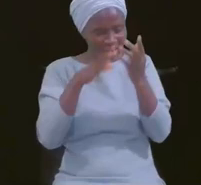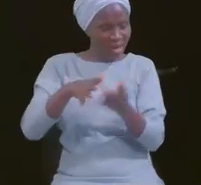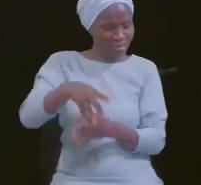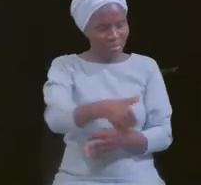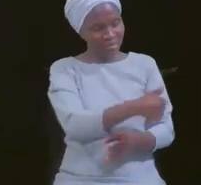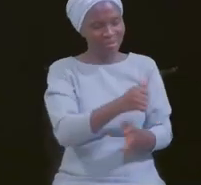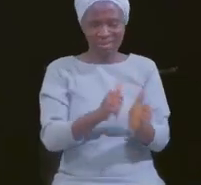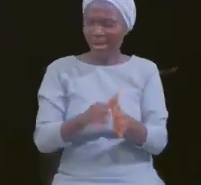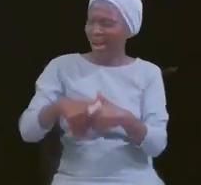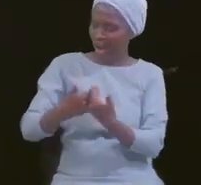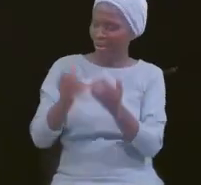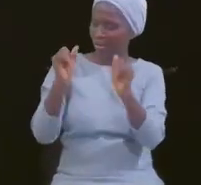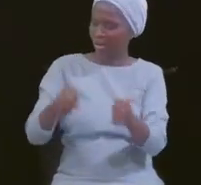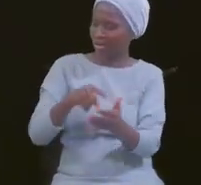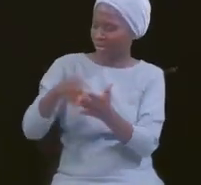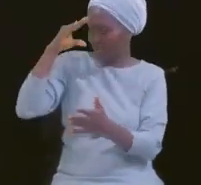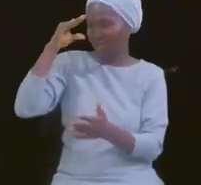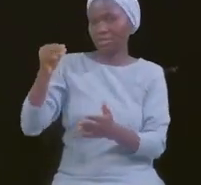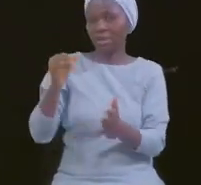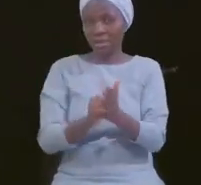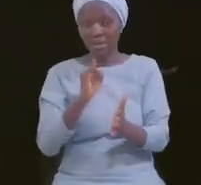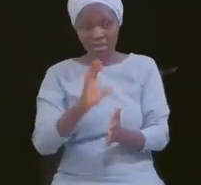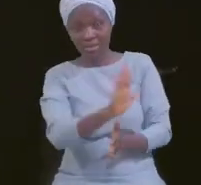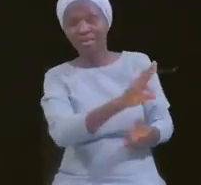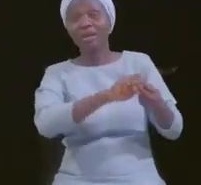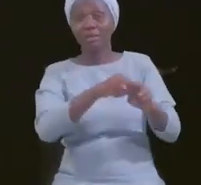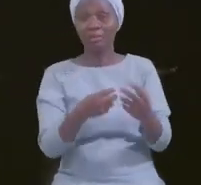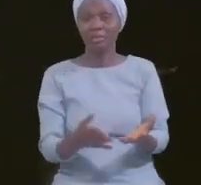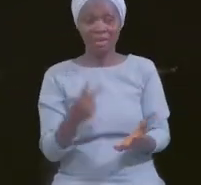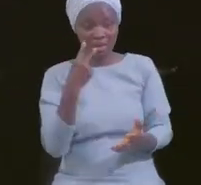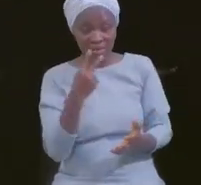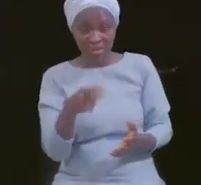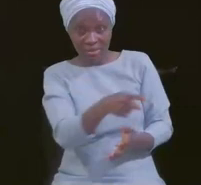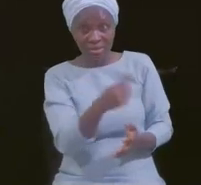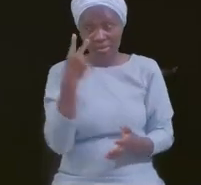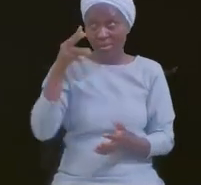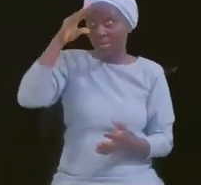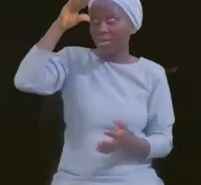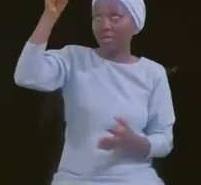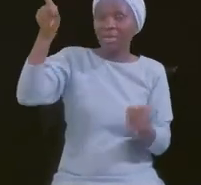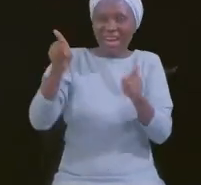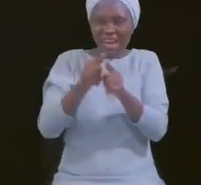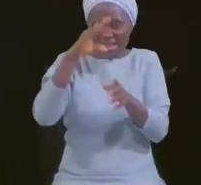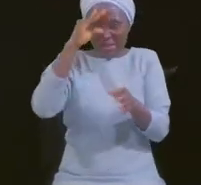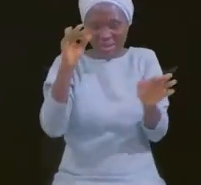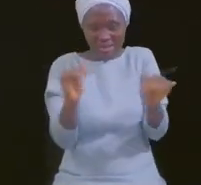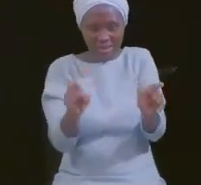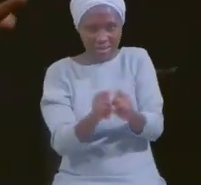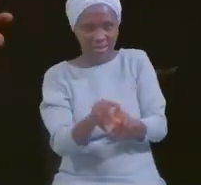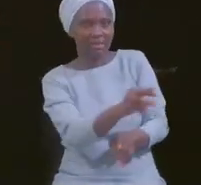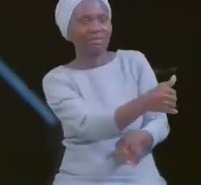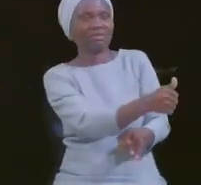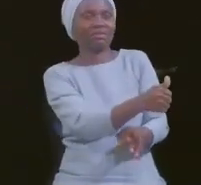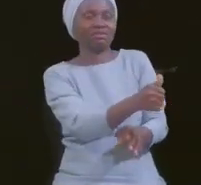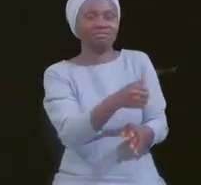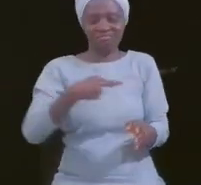homme, c'est ainsi leur problème. Ils l'ont vu comme un homme ordinaire comme eux-mêmes, un homme